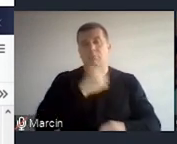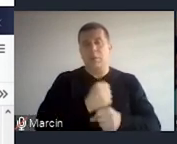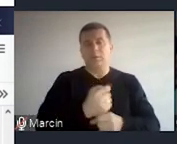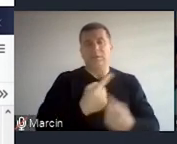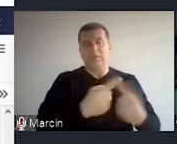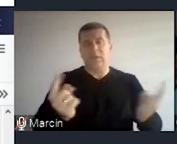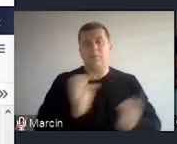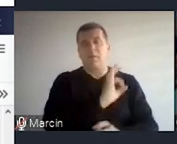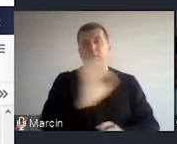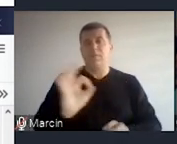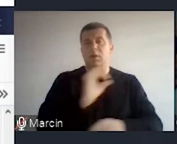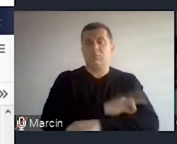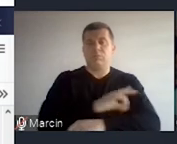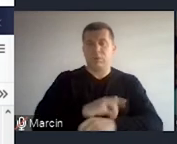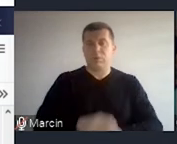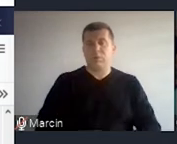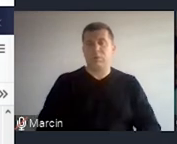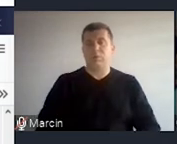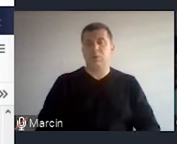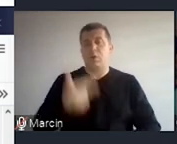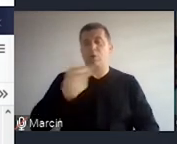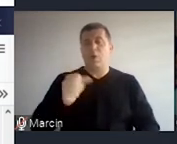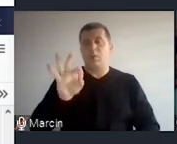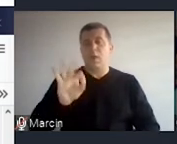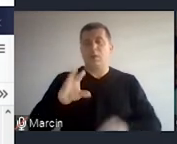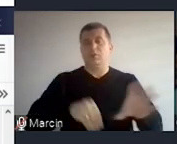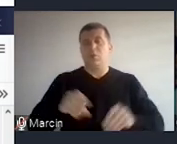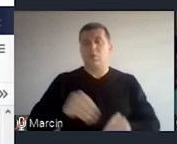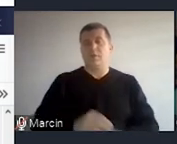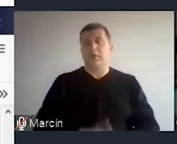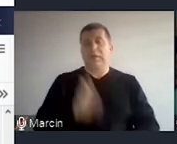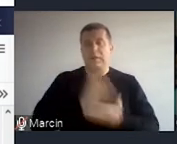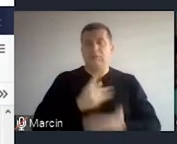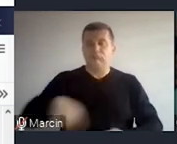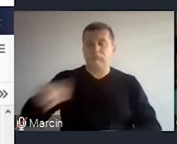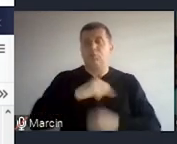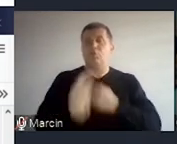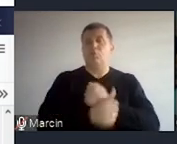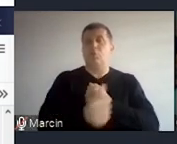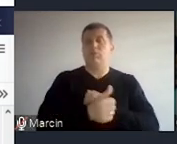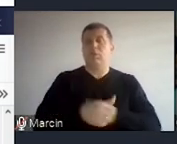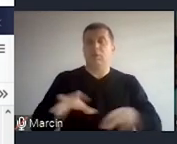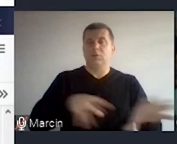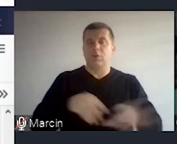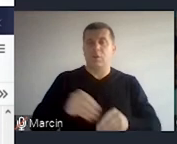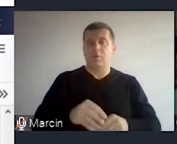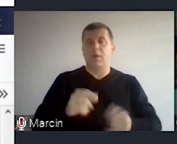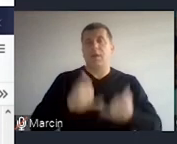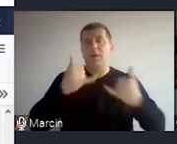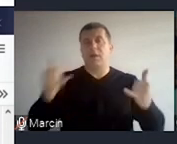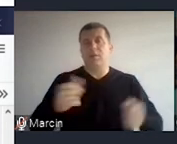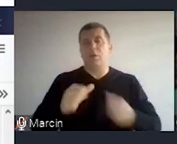sam we własnym projekcie, trafia nota księgowa. Tylko te dokumenty, dokumenty księgowe, inne